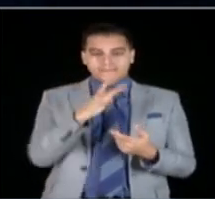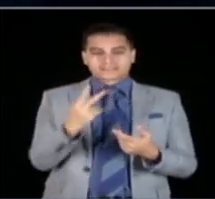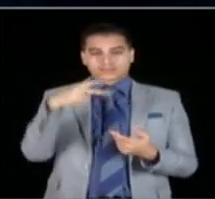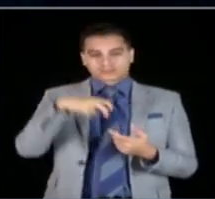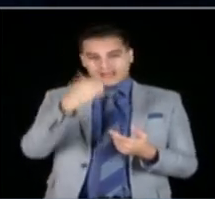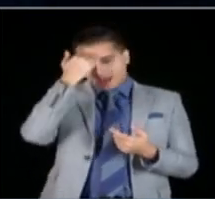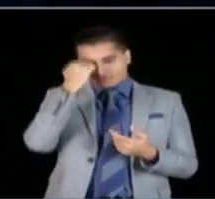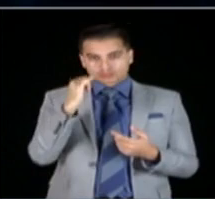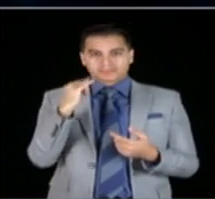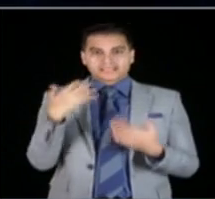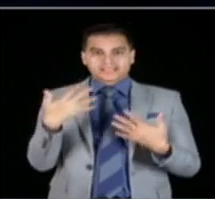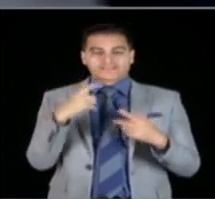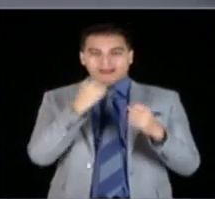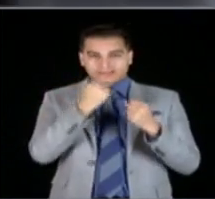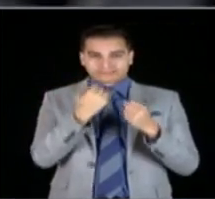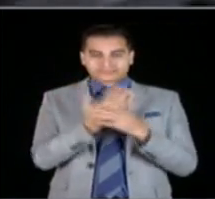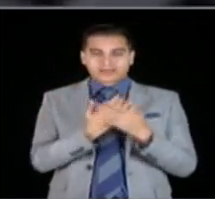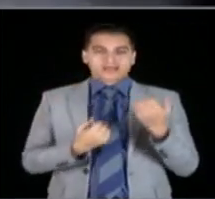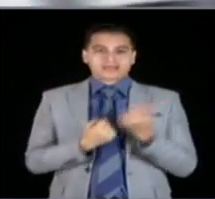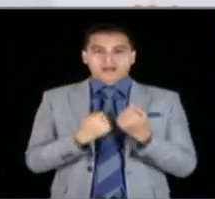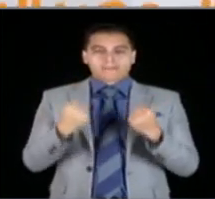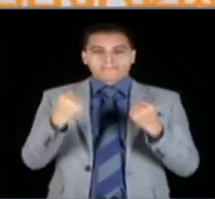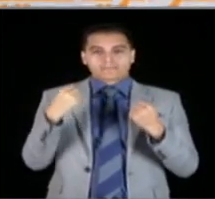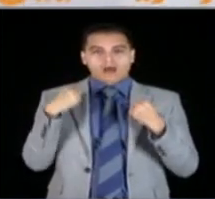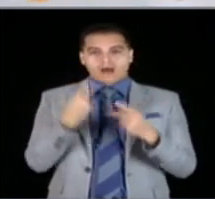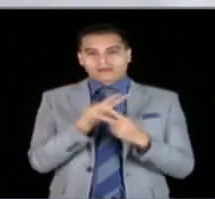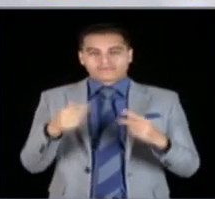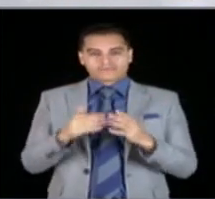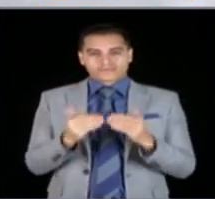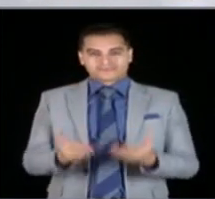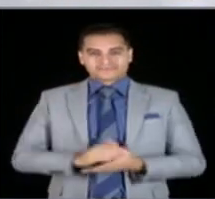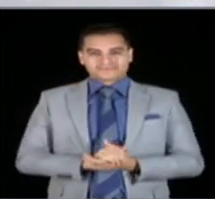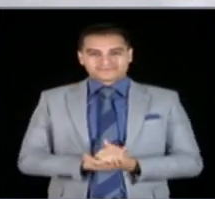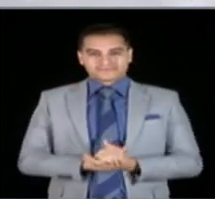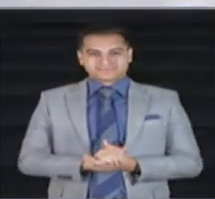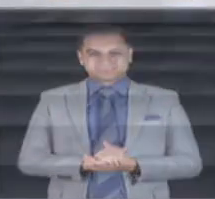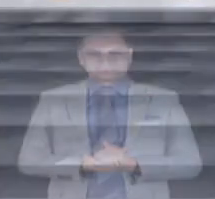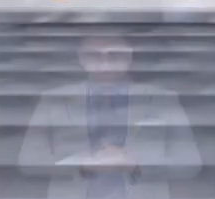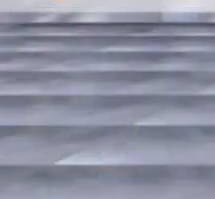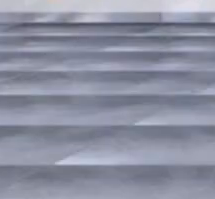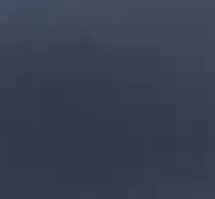187,500 جنيه في خزنة البنك الأهلي لرعاية أبطال مصر الرياضيين.